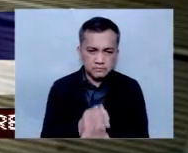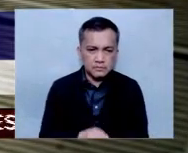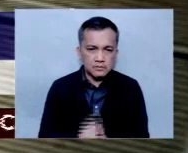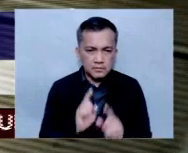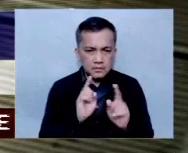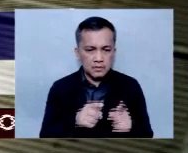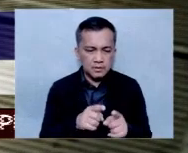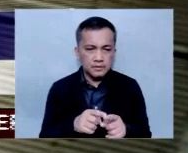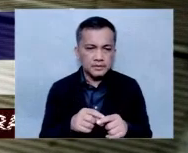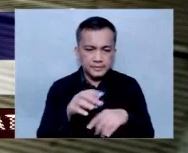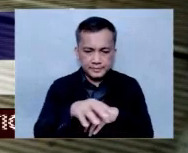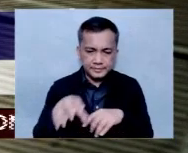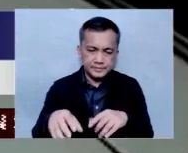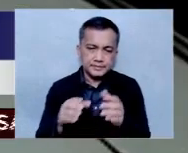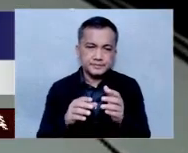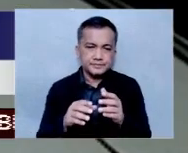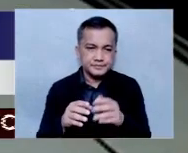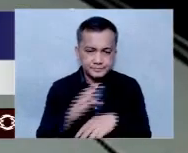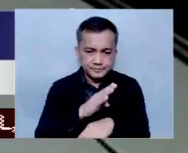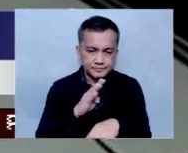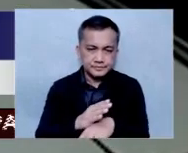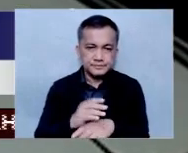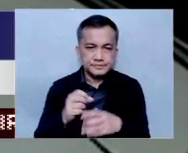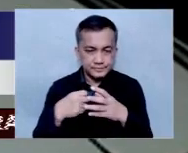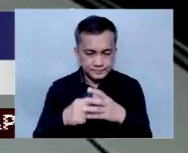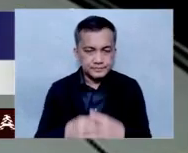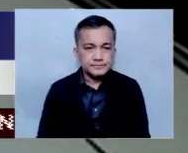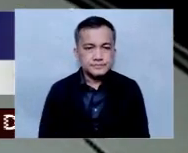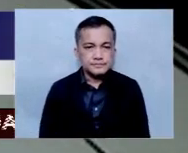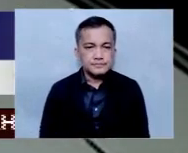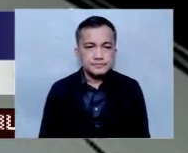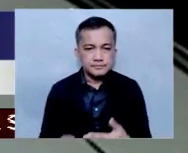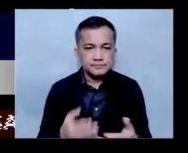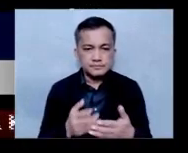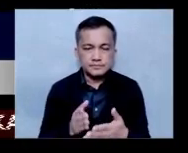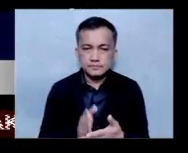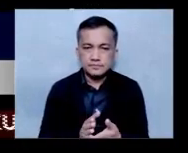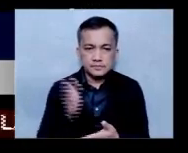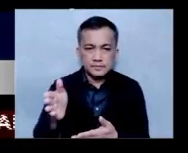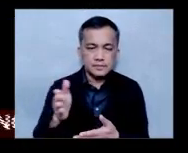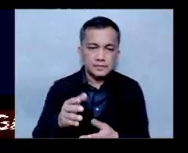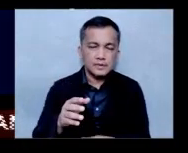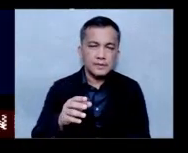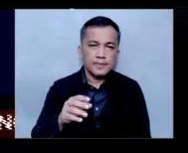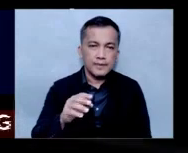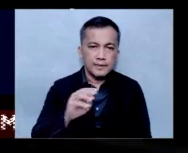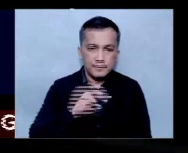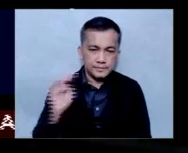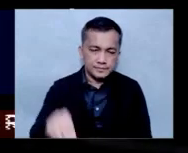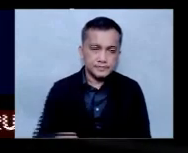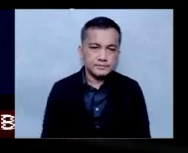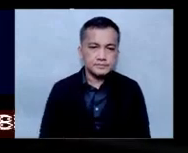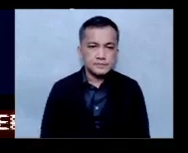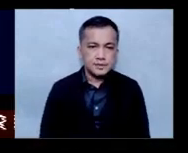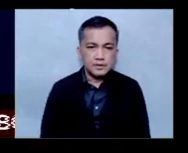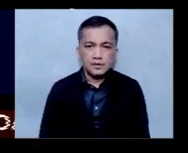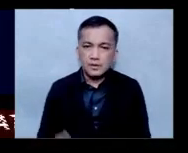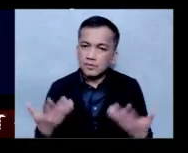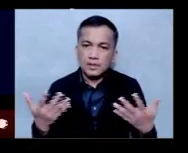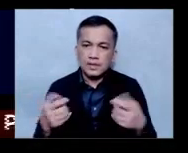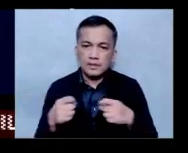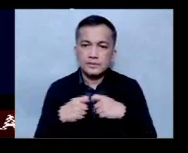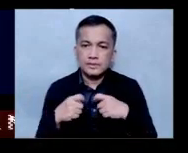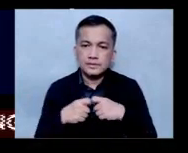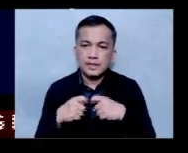mga kalapit na bayan dito sa Camarines Sur, maging papunta ng Metro Manila. Mayan, walang kuryente sa